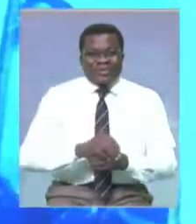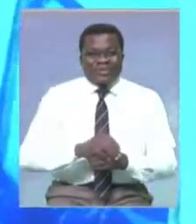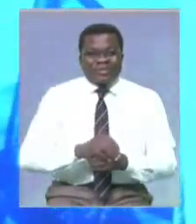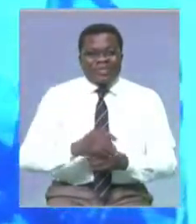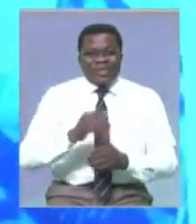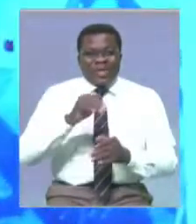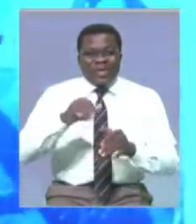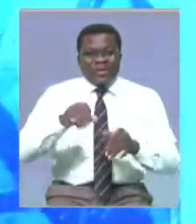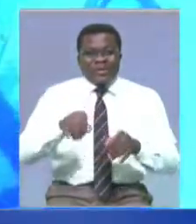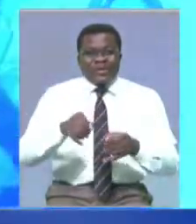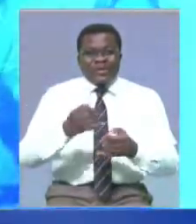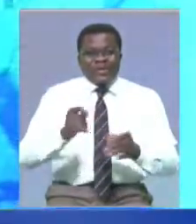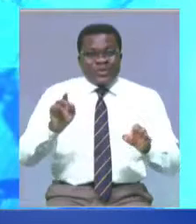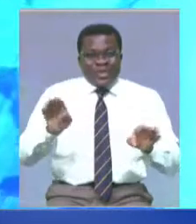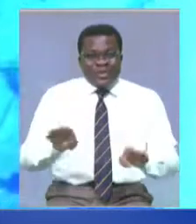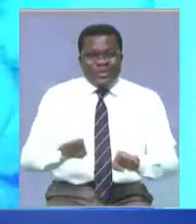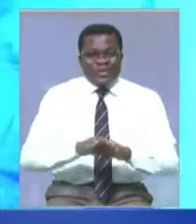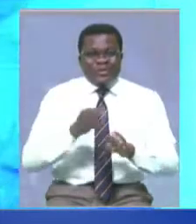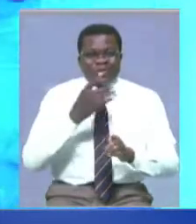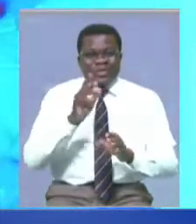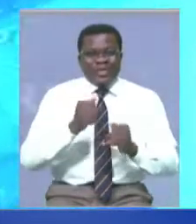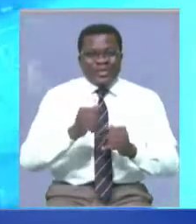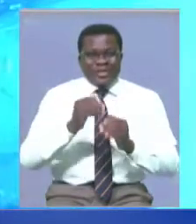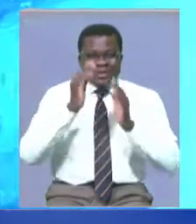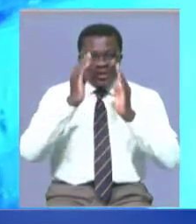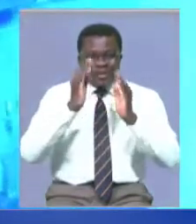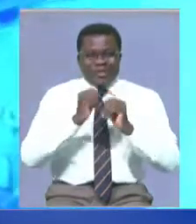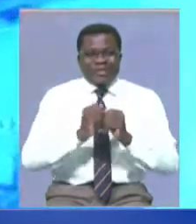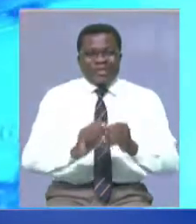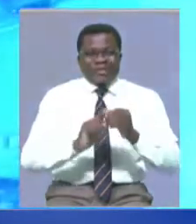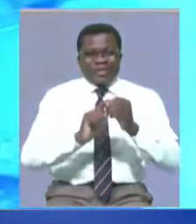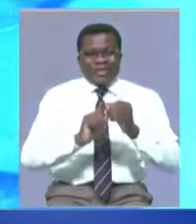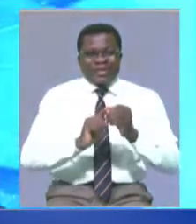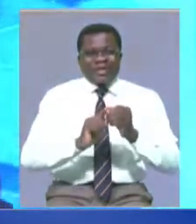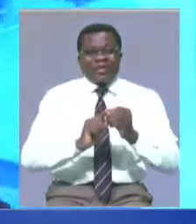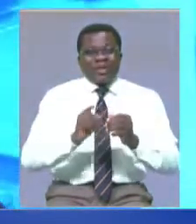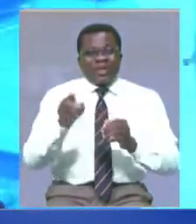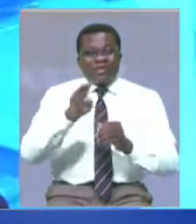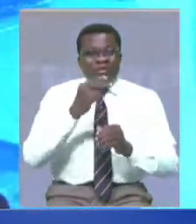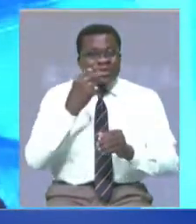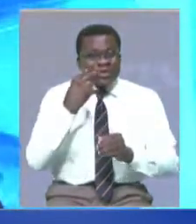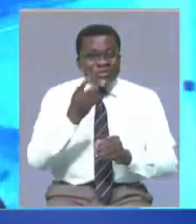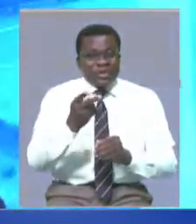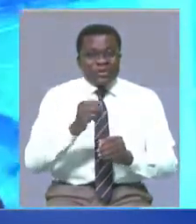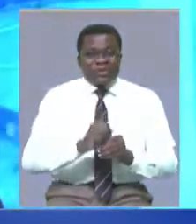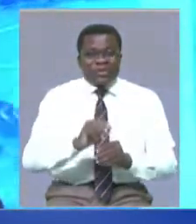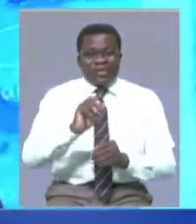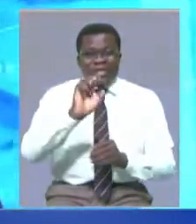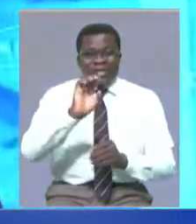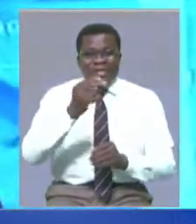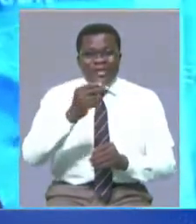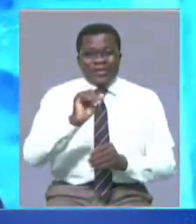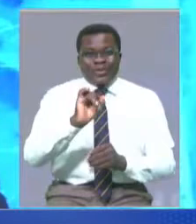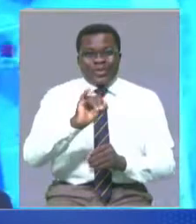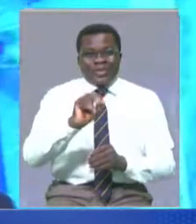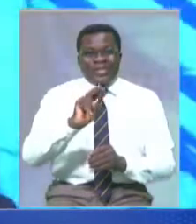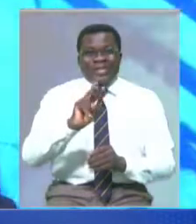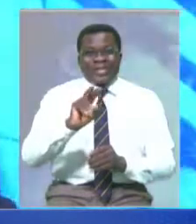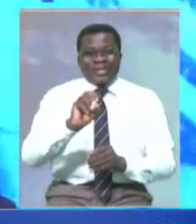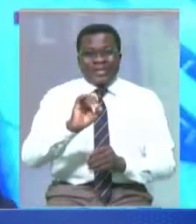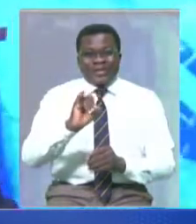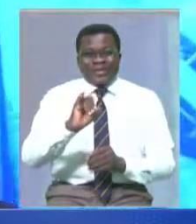Ce journal se refait. Merci de l'avoir suivi, notamment à vous tous qui nous regardez depuis Thionvi, dans le village